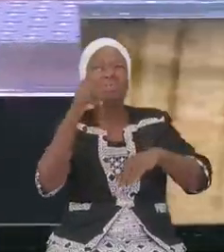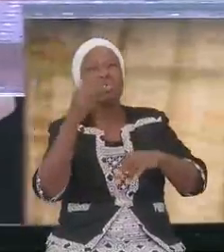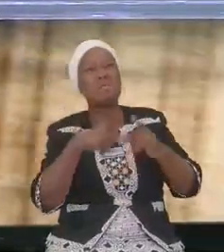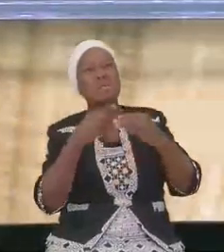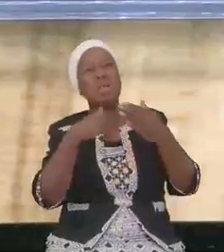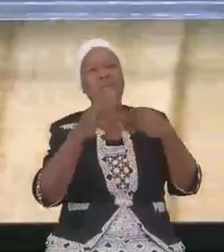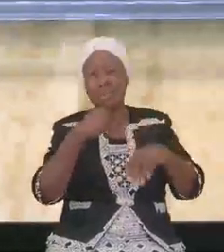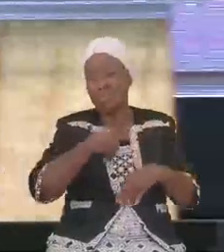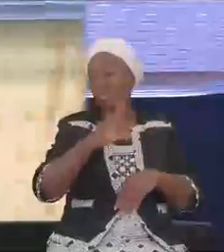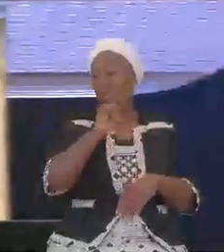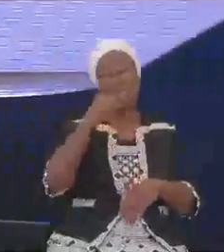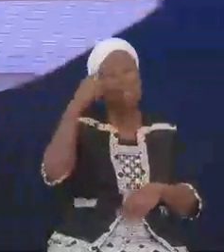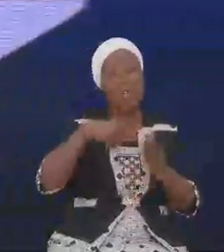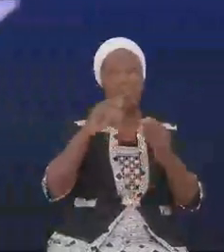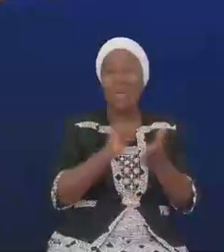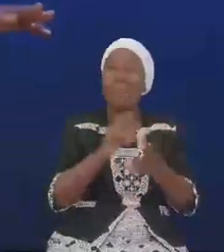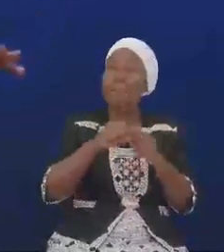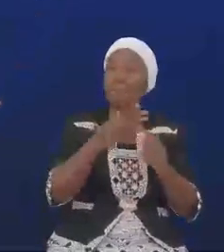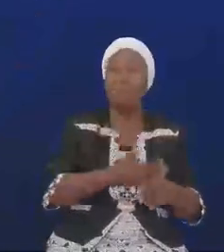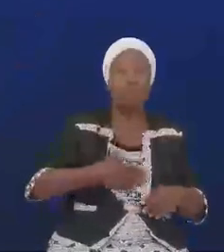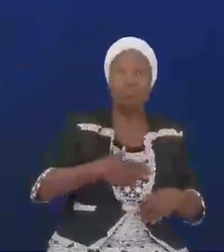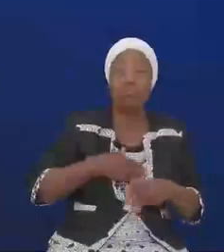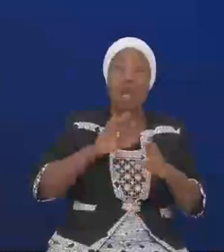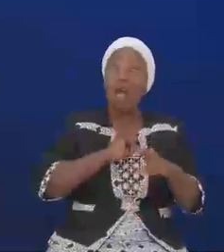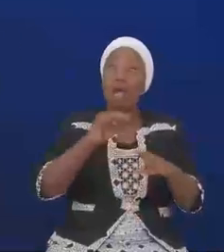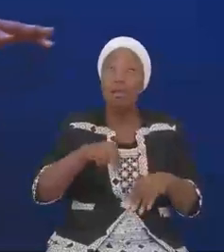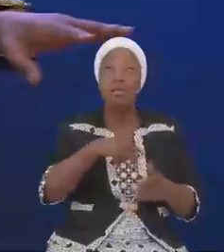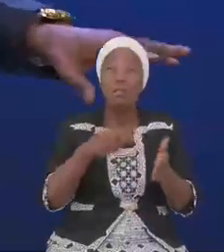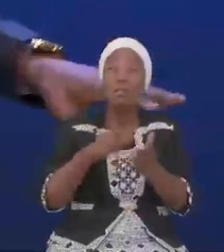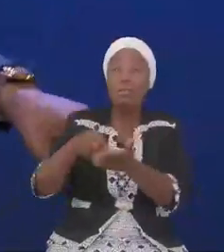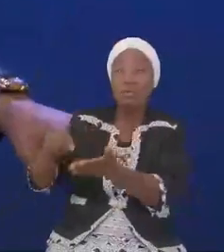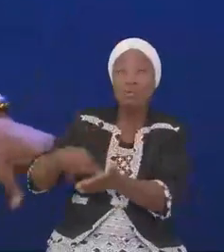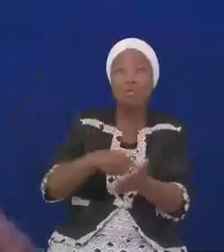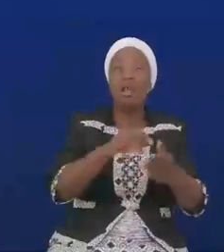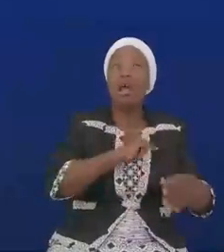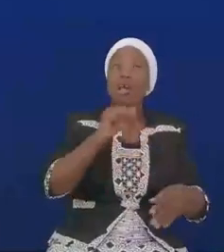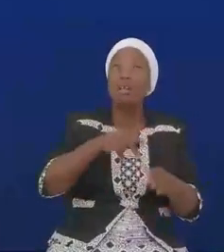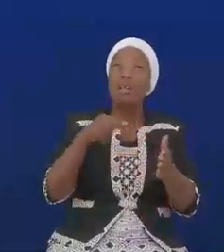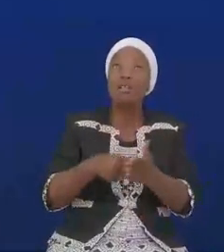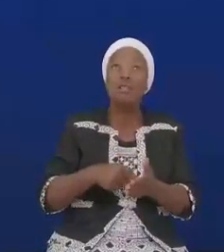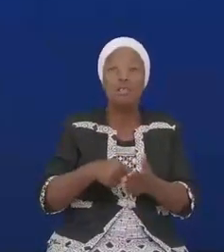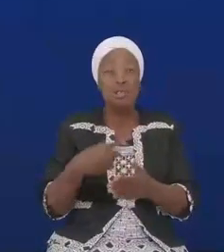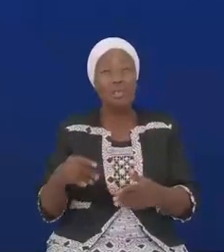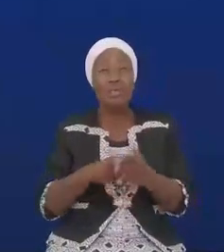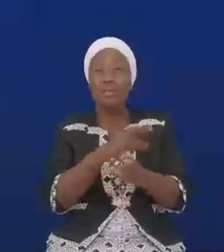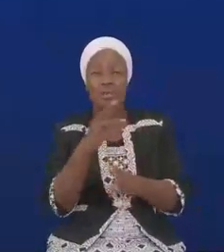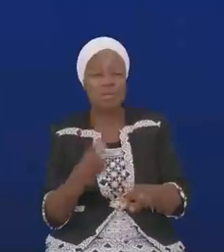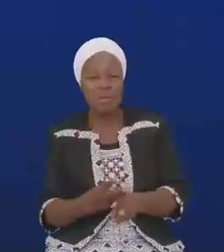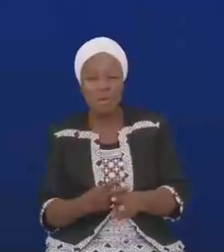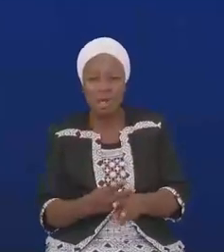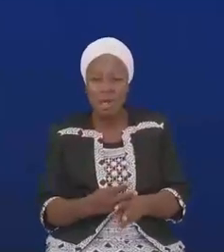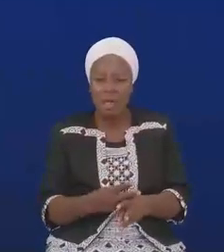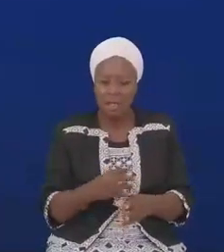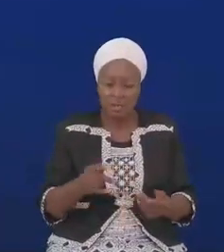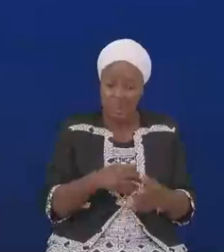du ciel, hein, ce que je veux là. Ce sont les biens matériels. J'ai besoin de ceci, les choses de ce monde. S'il y a une